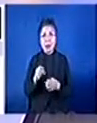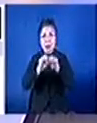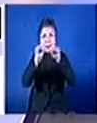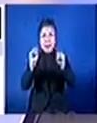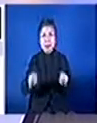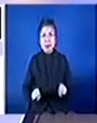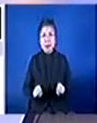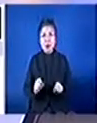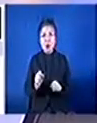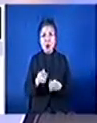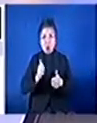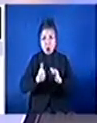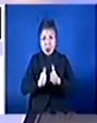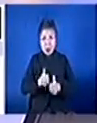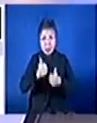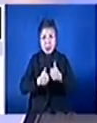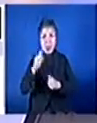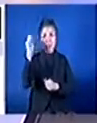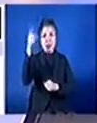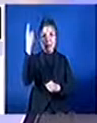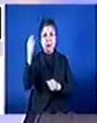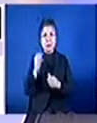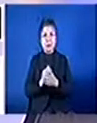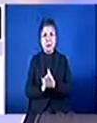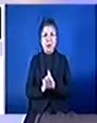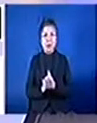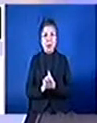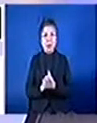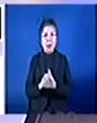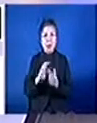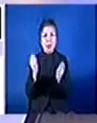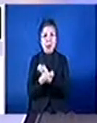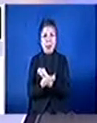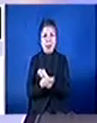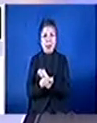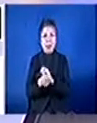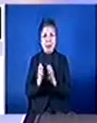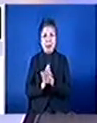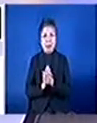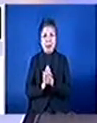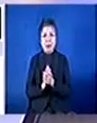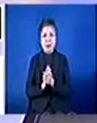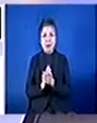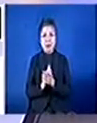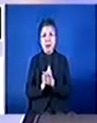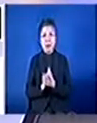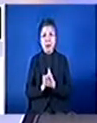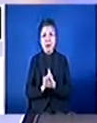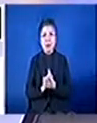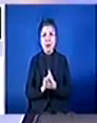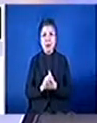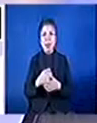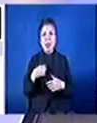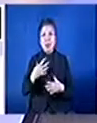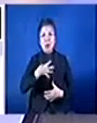sistem ujian nasional dihentikan, diganti dengan penelurusan minat dan bakat. Kami juga